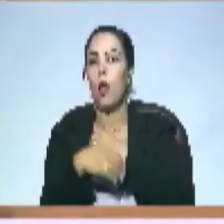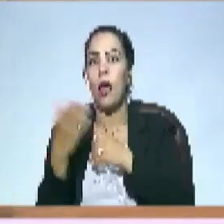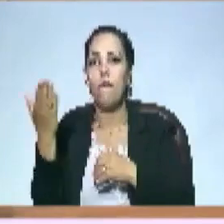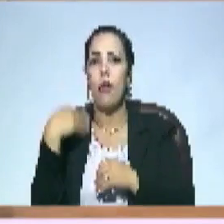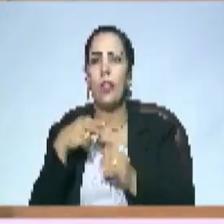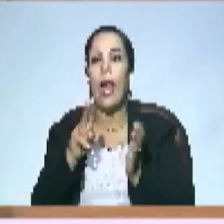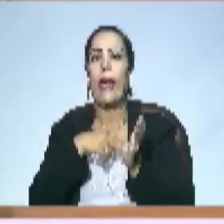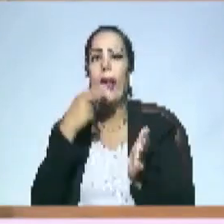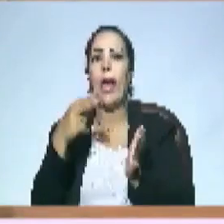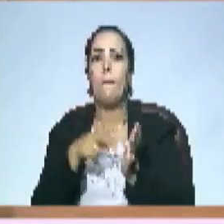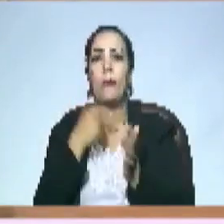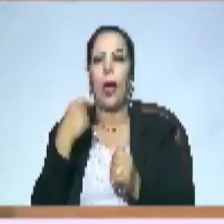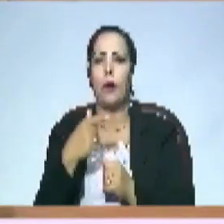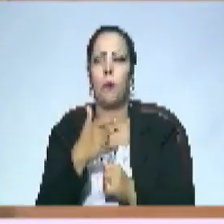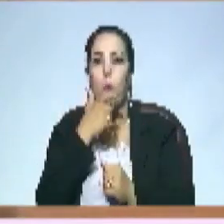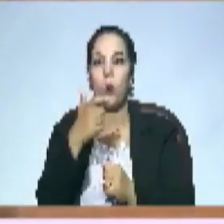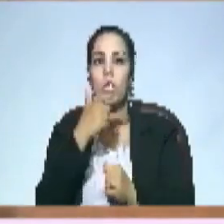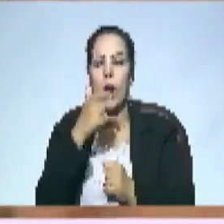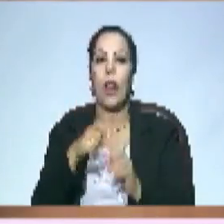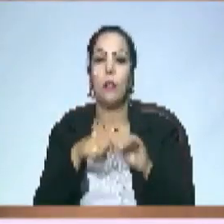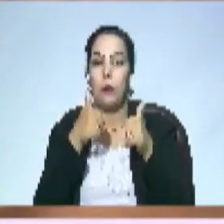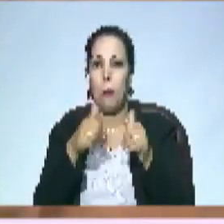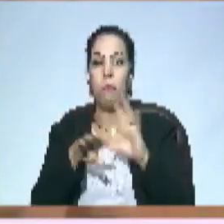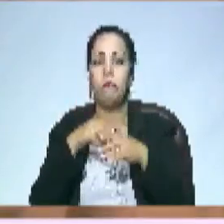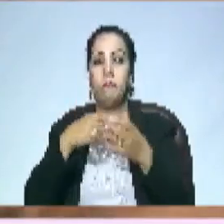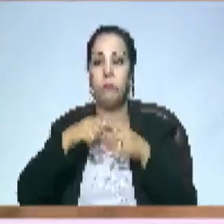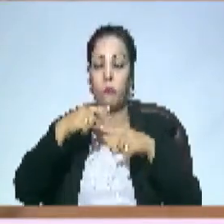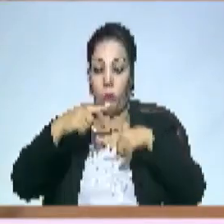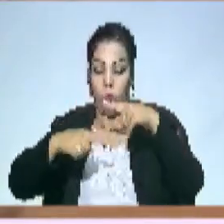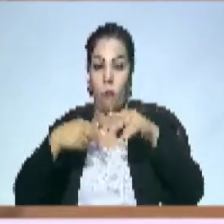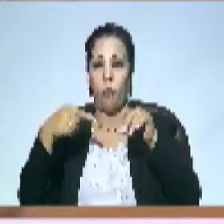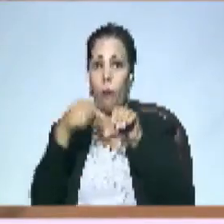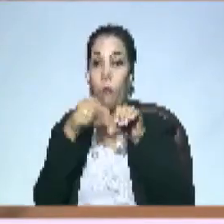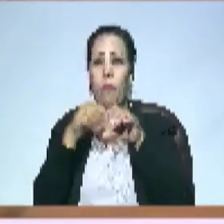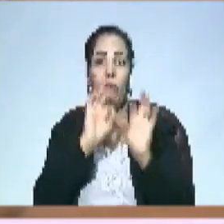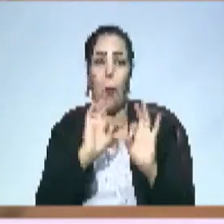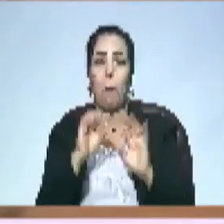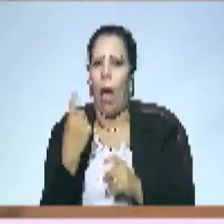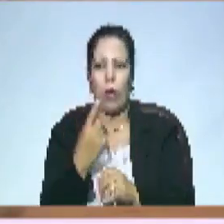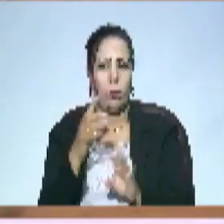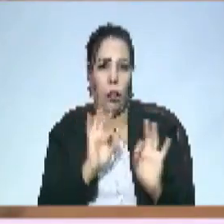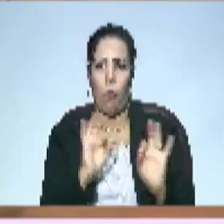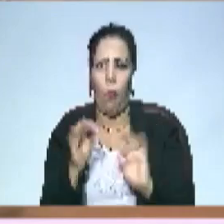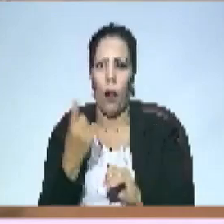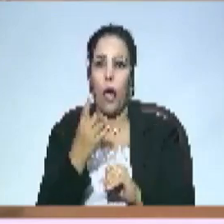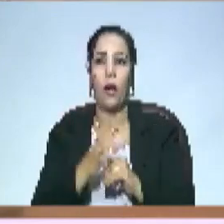بالظبط كده. هنحشي الكانيلوني عادي زي ما بتحشي أي حاجة.